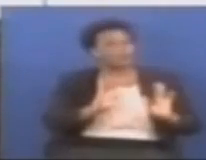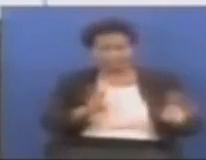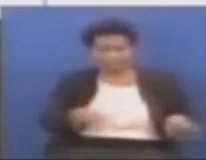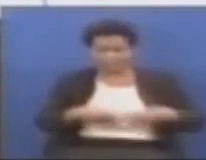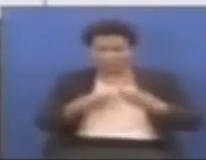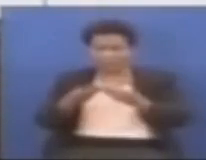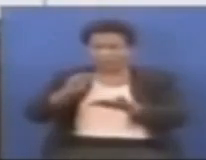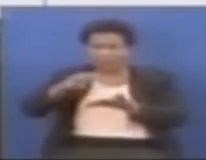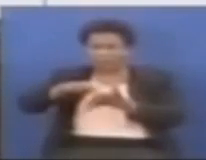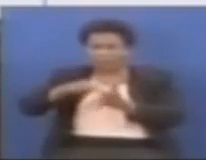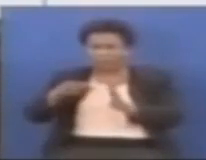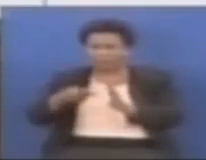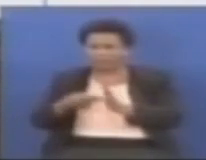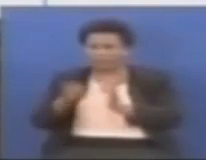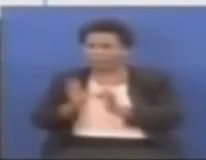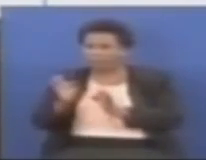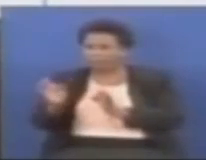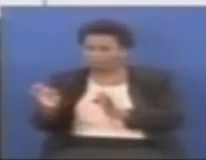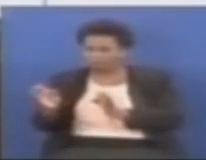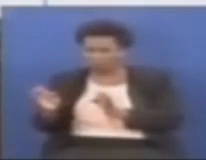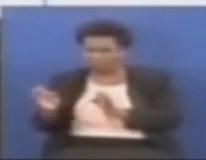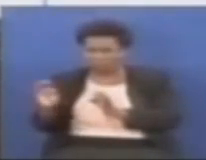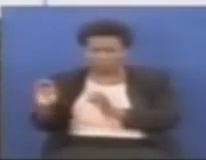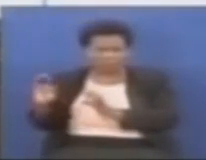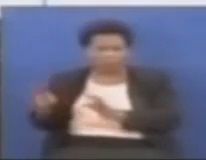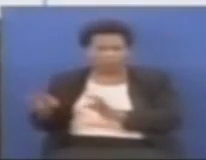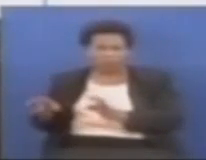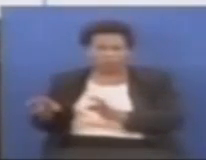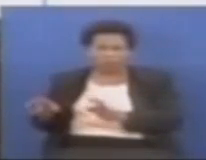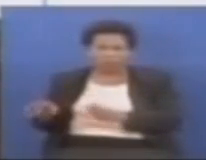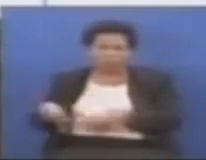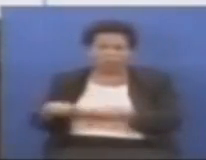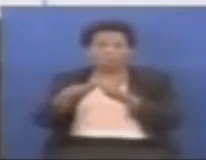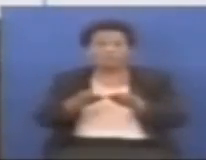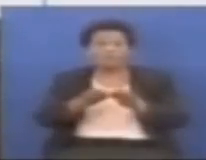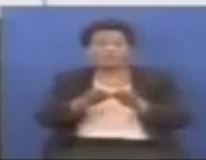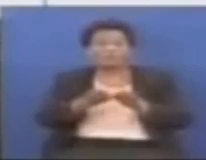yetu yanayotuhusu. Asante mwenyekiti.